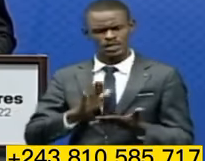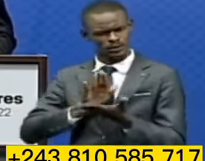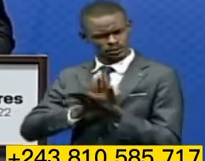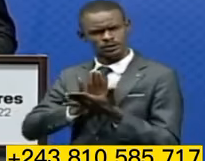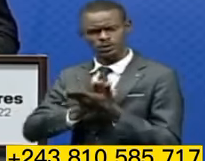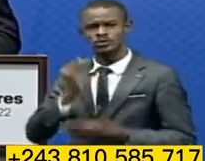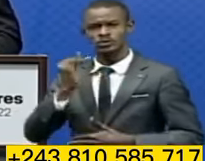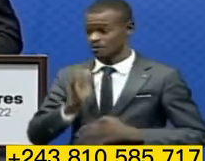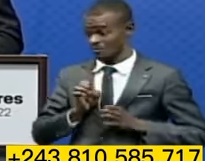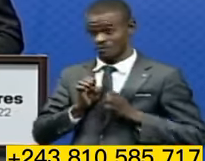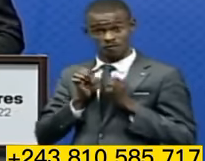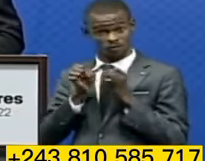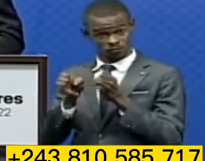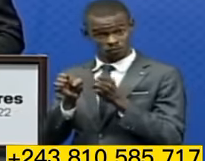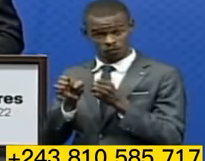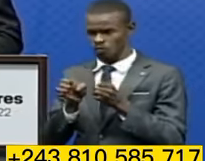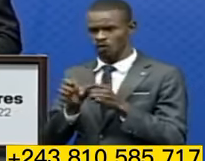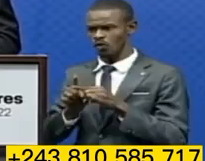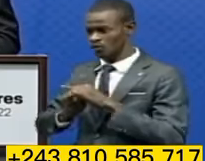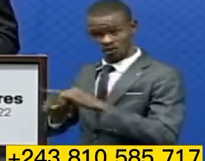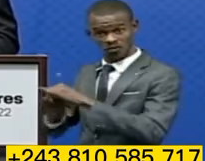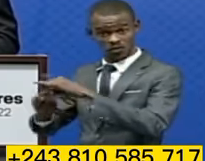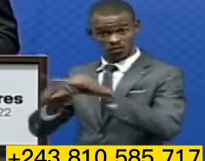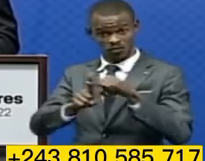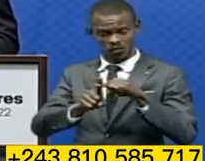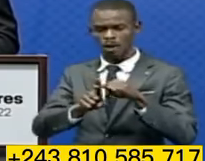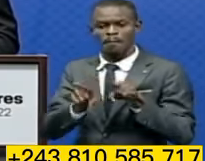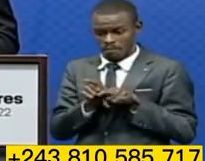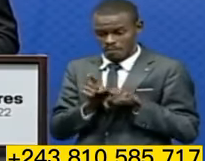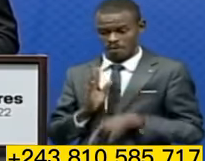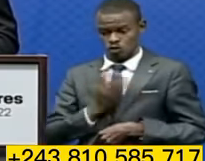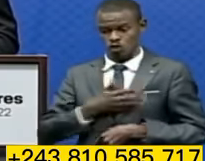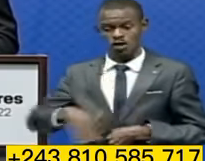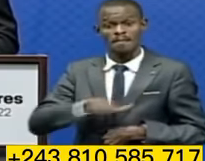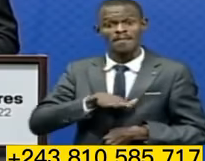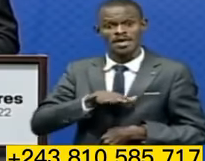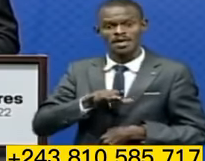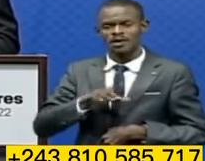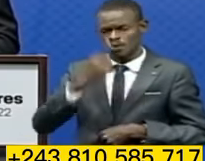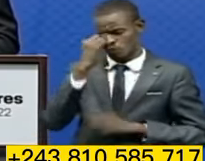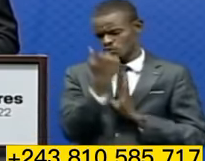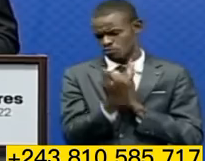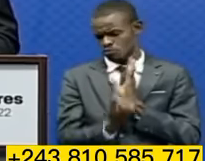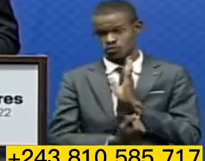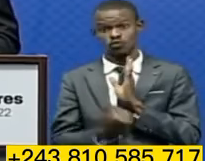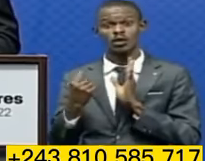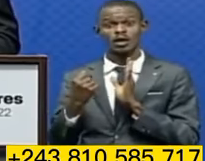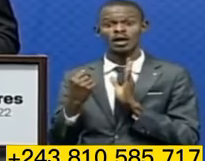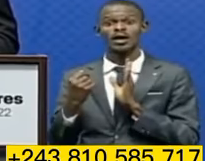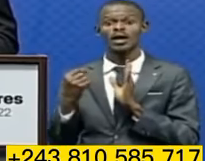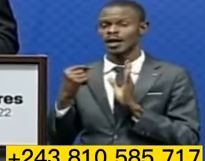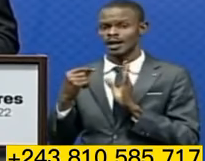efforts entrepris pour une participation accrue de notre pays à l'agenda climatique global, comme en témoigne l'organisation de la réunion